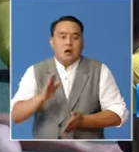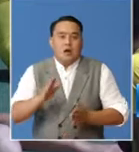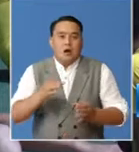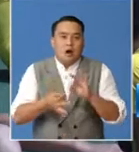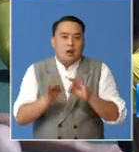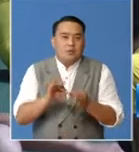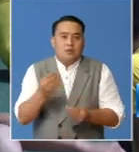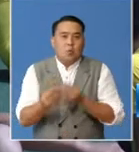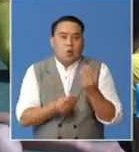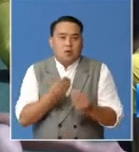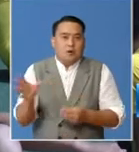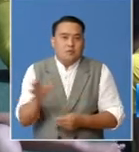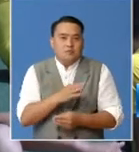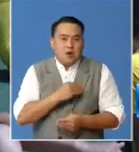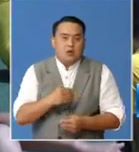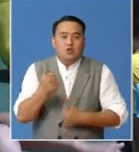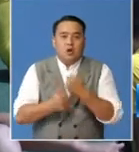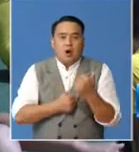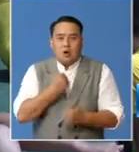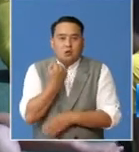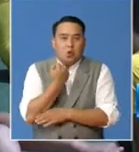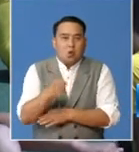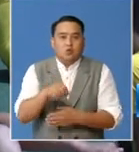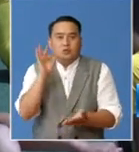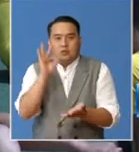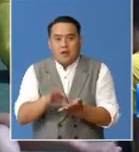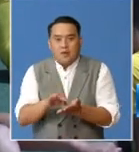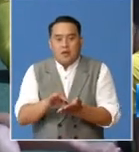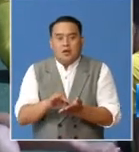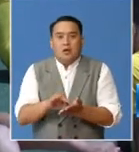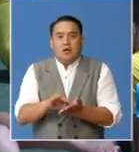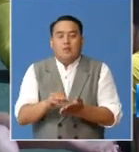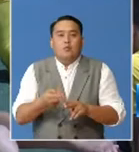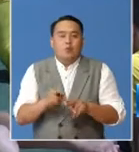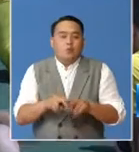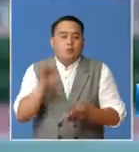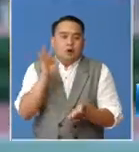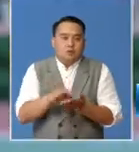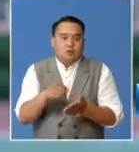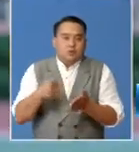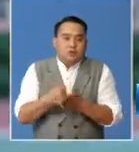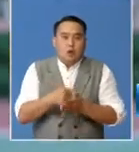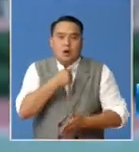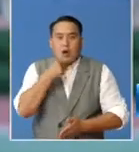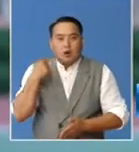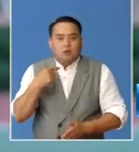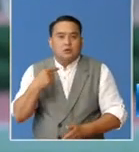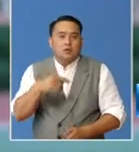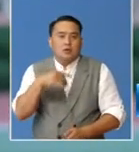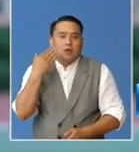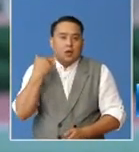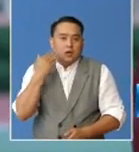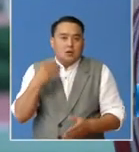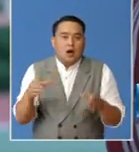олимпиада ойындарында баланған жарыста жүлдегер атануды көздейді. Бұл мақсатқа жету үшін қазақстандықтар Екатеринбург пен Қазан қалаларында